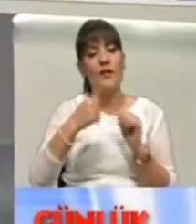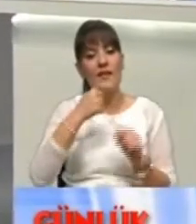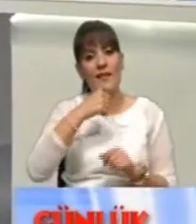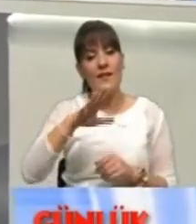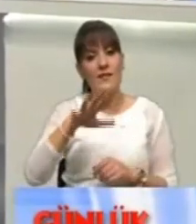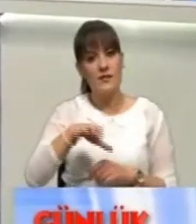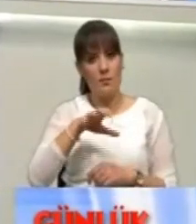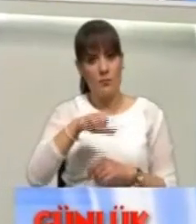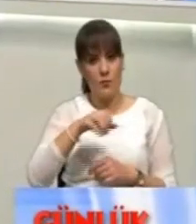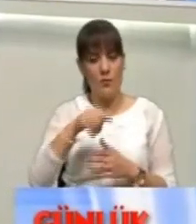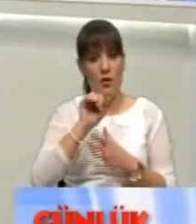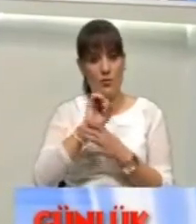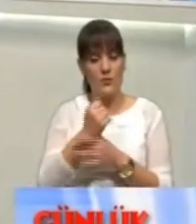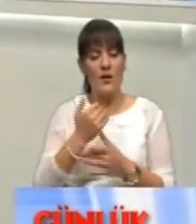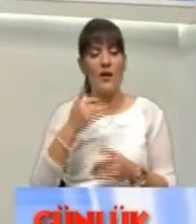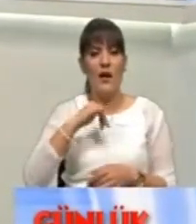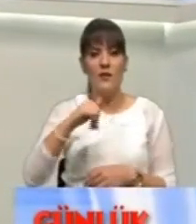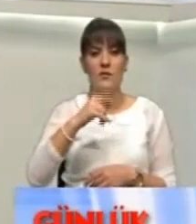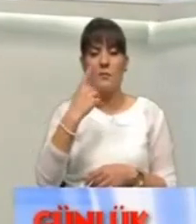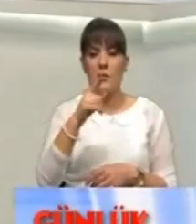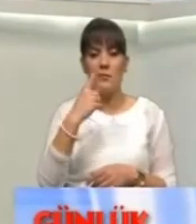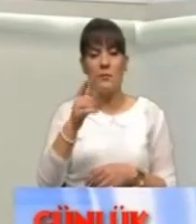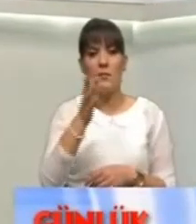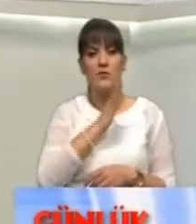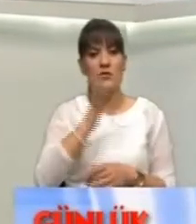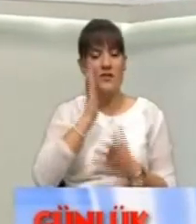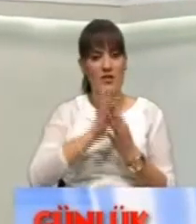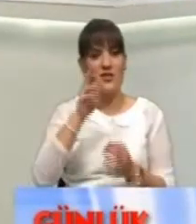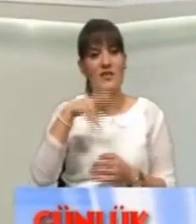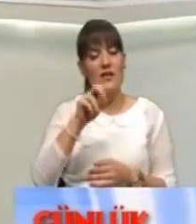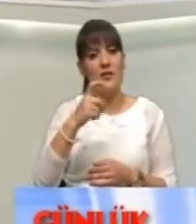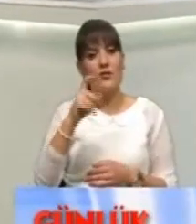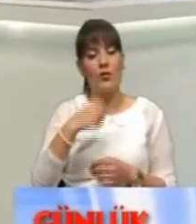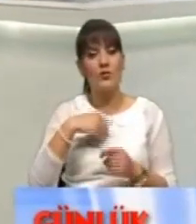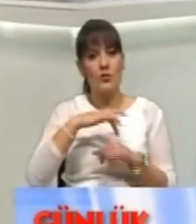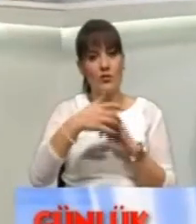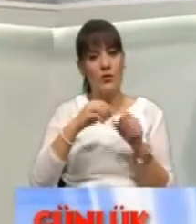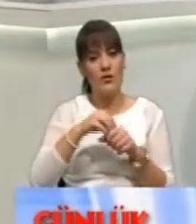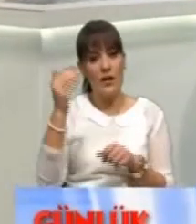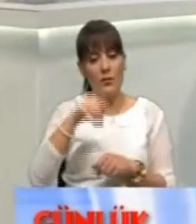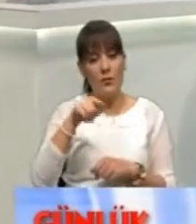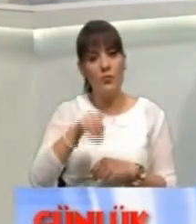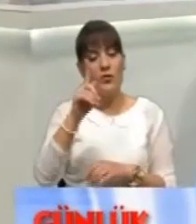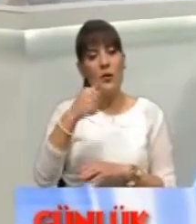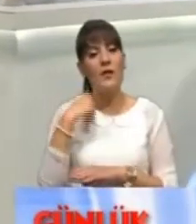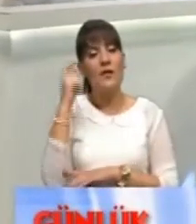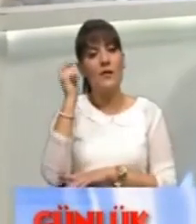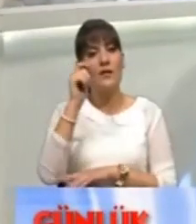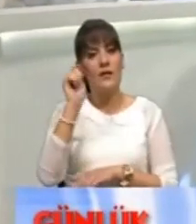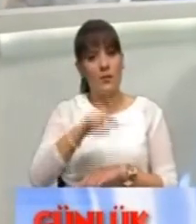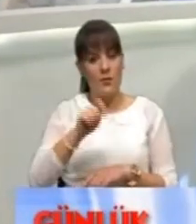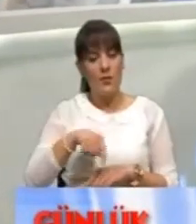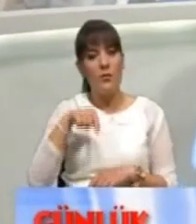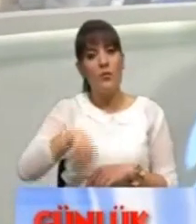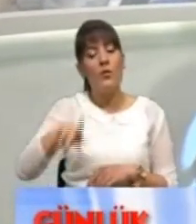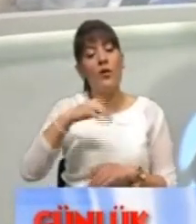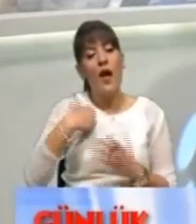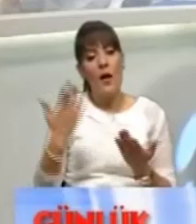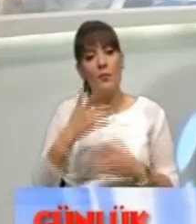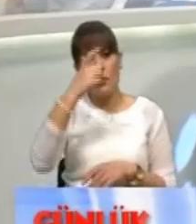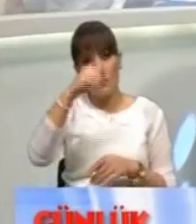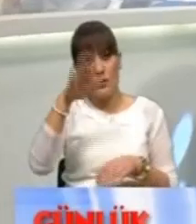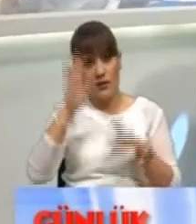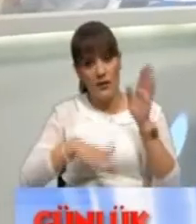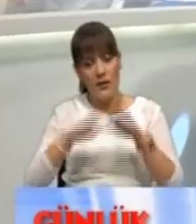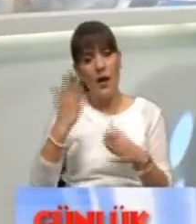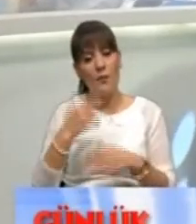kaplumbağa uzmanları yaklaşık 1500 kişi 80-90 ülkeden gelerek burada bir sempozyum yapacağız ve bu da hem ülkemizin